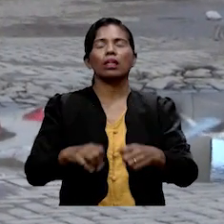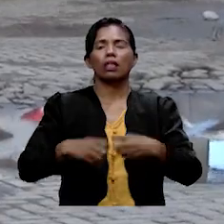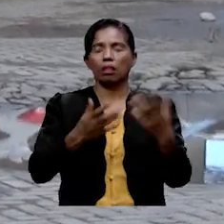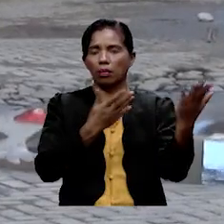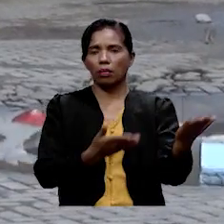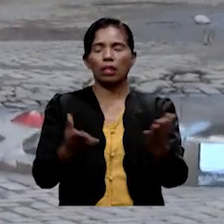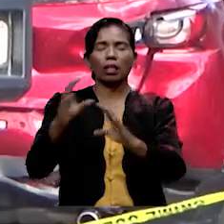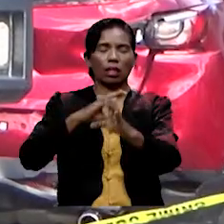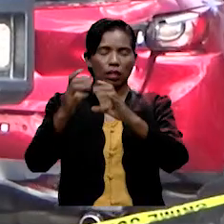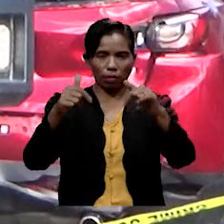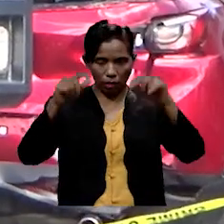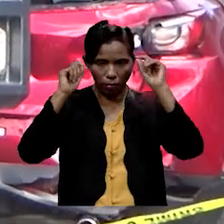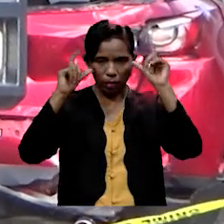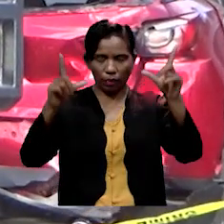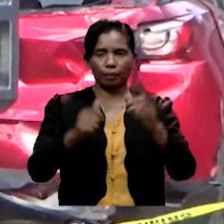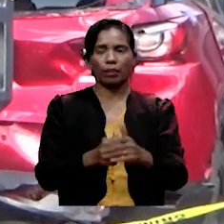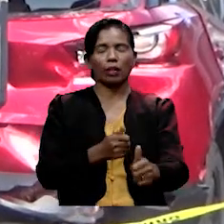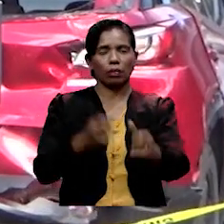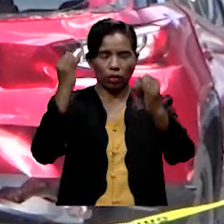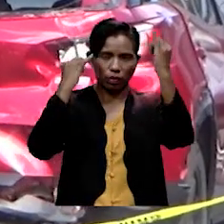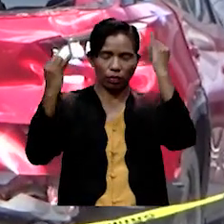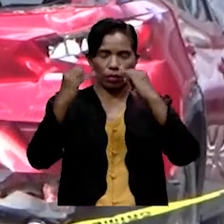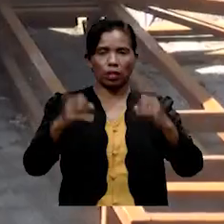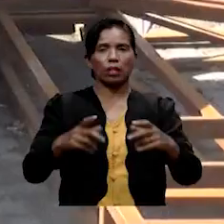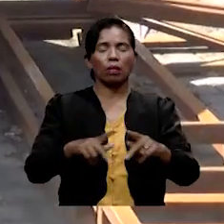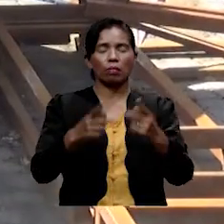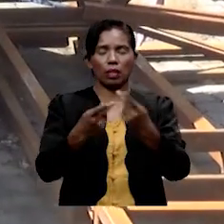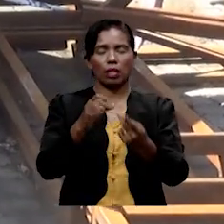Leste. Mai be tir informasaun iha empresaru hat mak